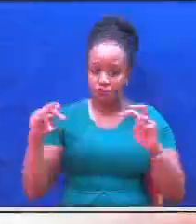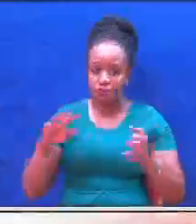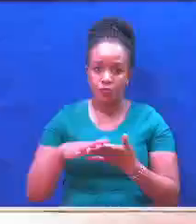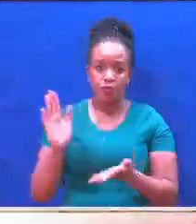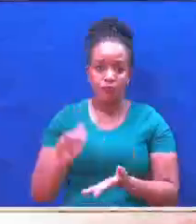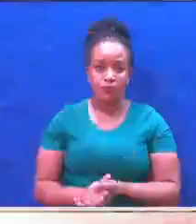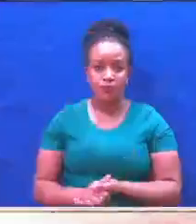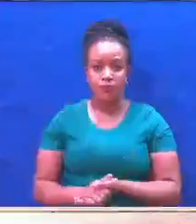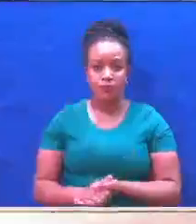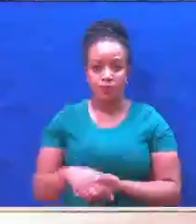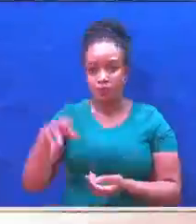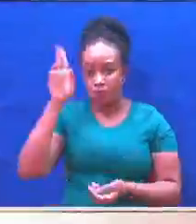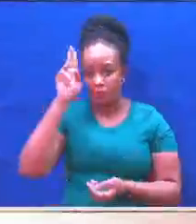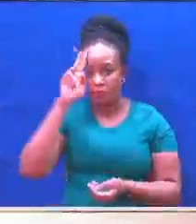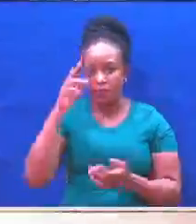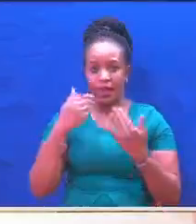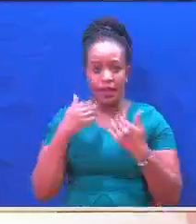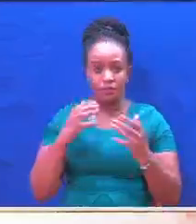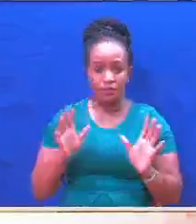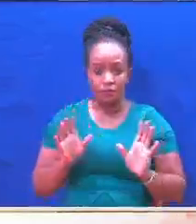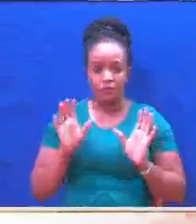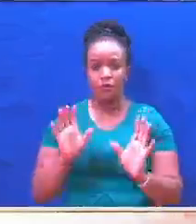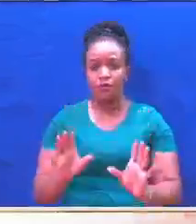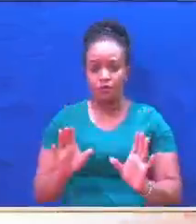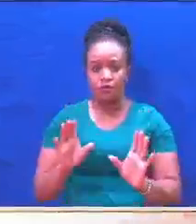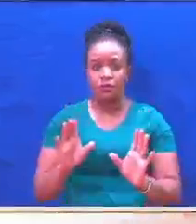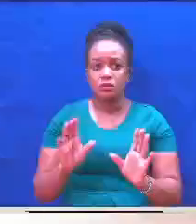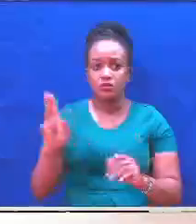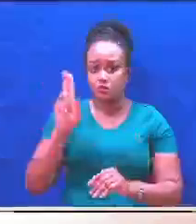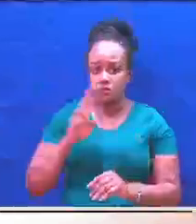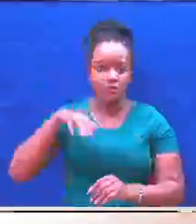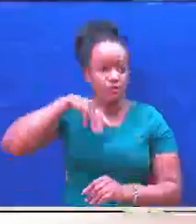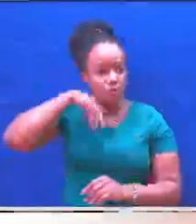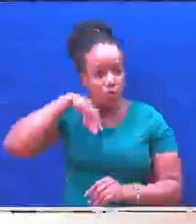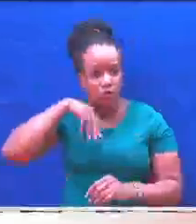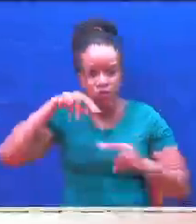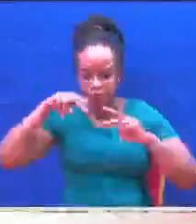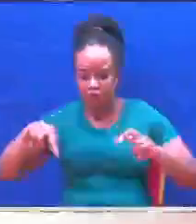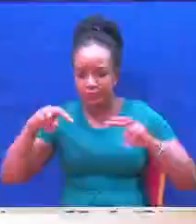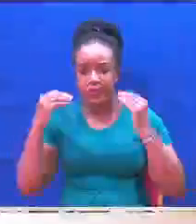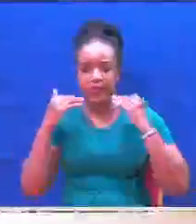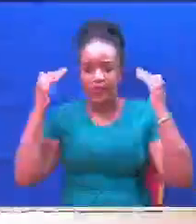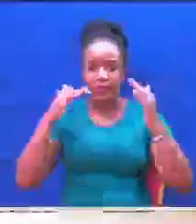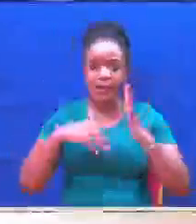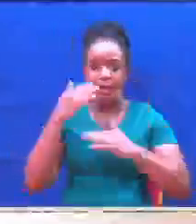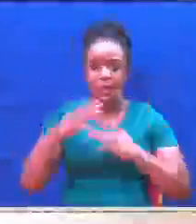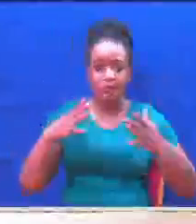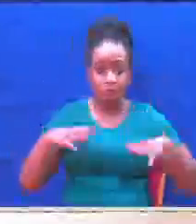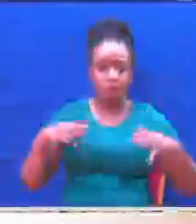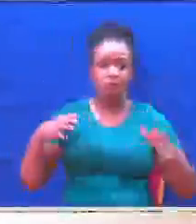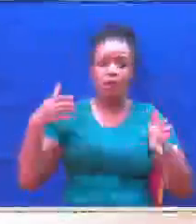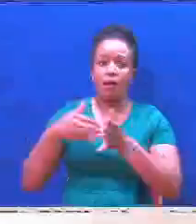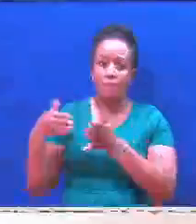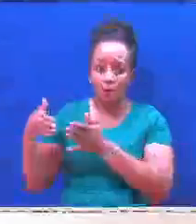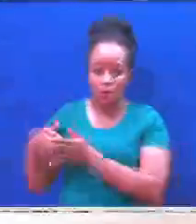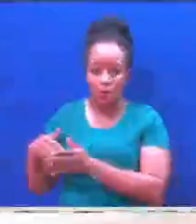Tupate huyo mtu. Polisi wamelazimika kutumia mbwa kunusa kutafuta kichwa cha marehemu baada ya wakaazi kuwazuia kuchukua mwili. Tuliongea